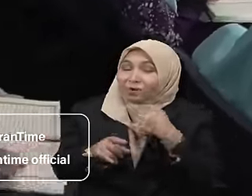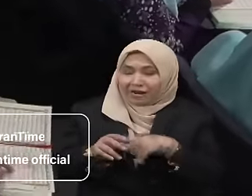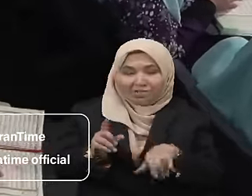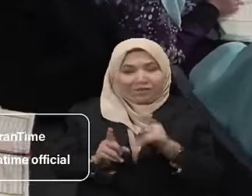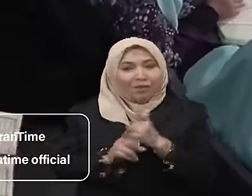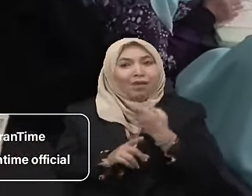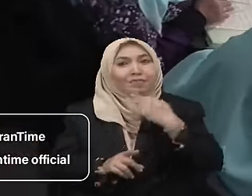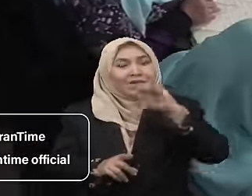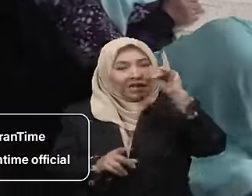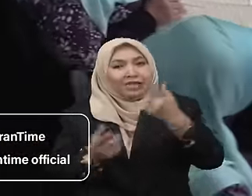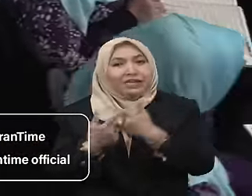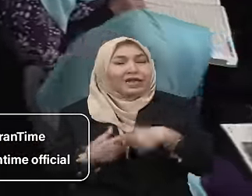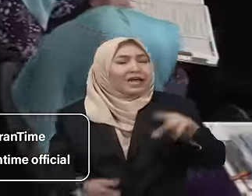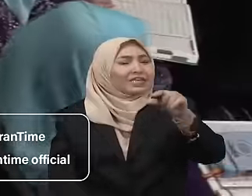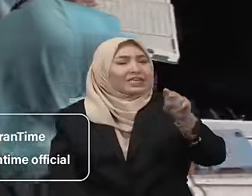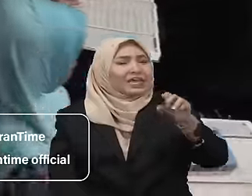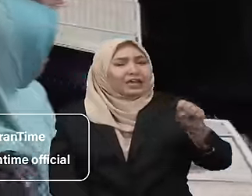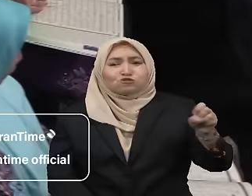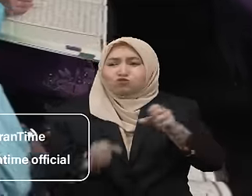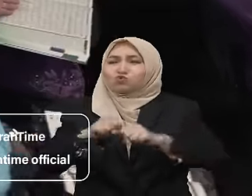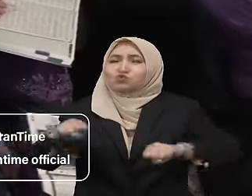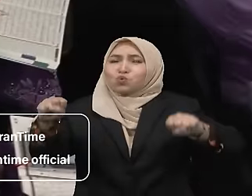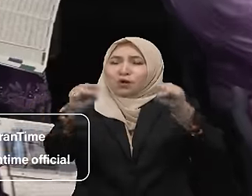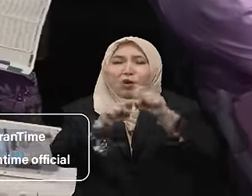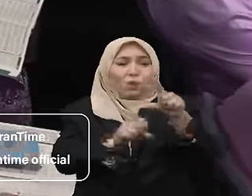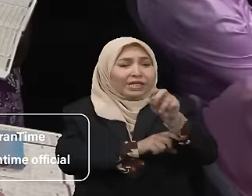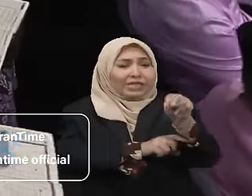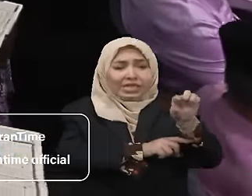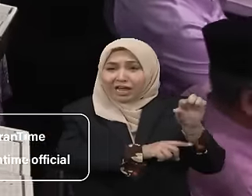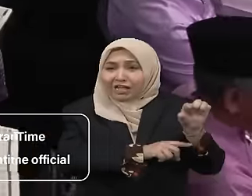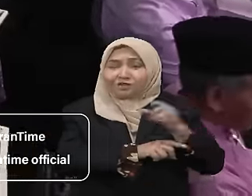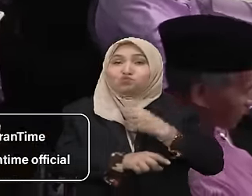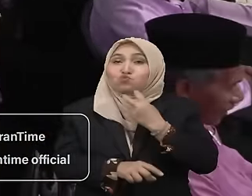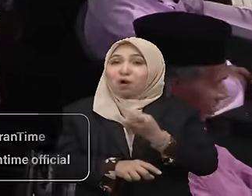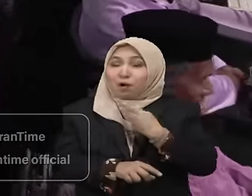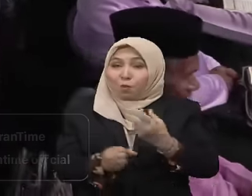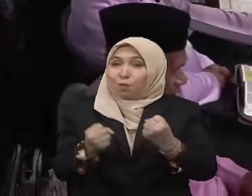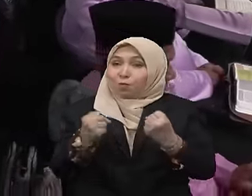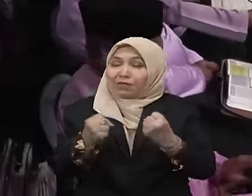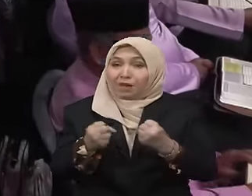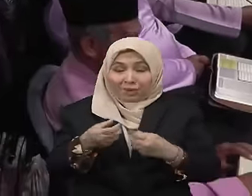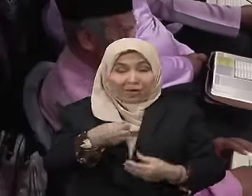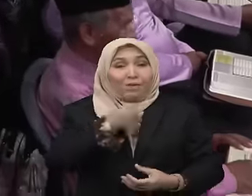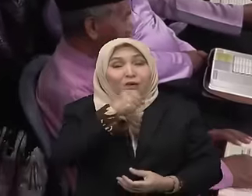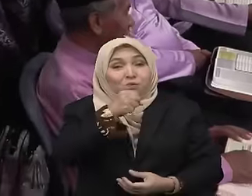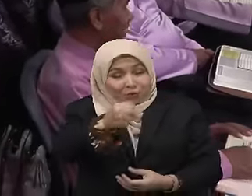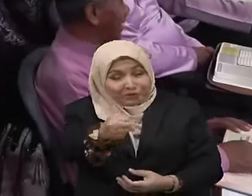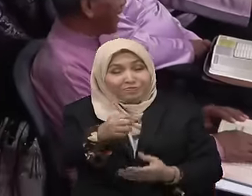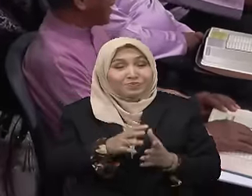Saya nak dengar yang daripada geng Surau tu tadi. Biasanya geng Surau. Geng ni dia bahagian suara dia memang mantap. Bagi mic dia.